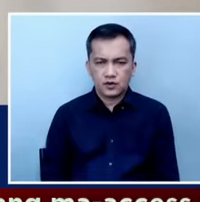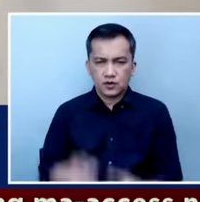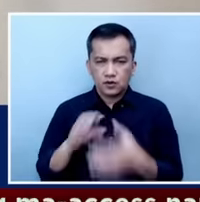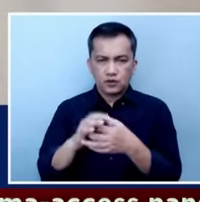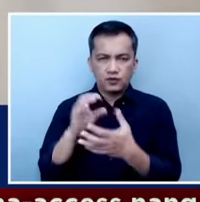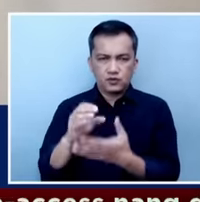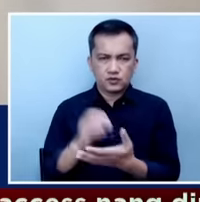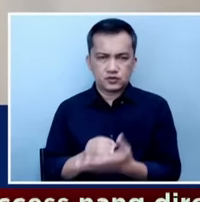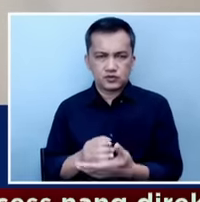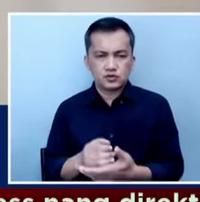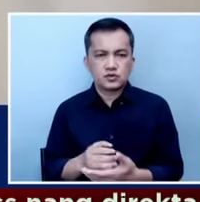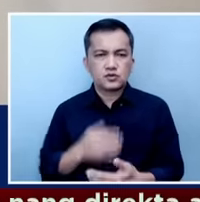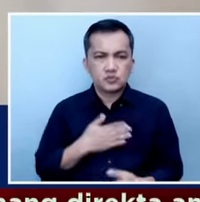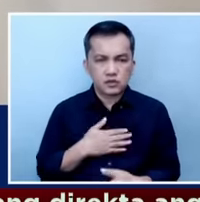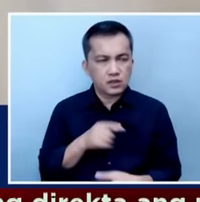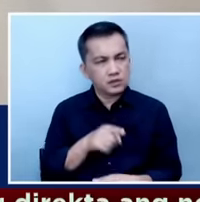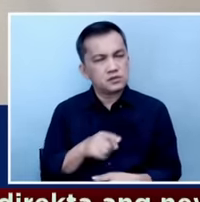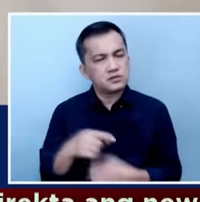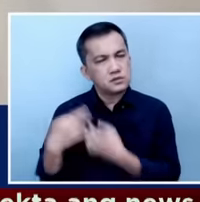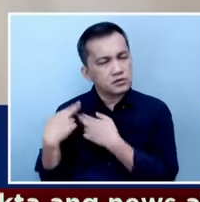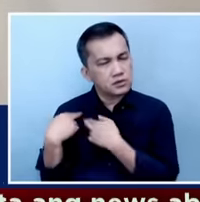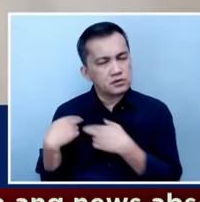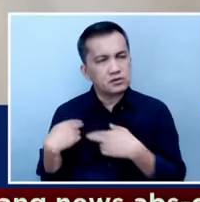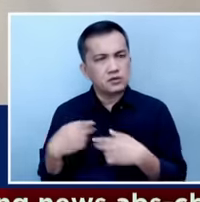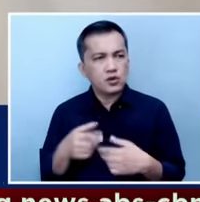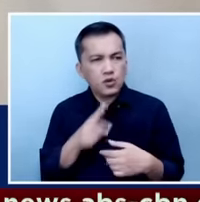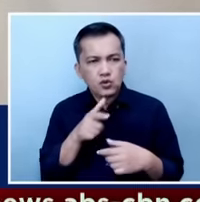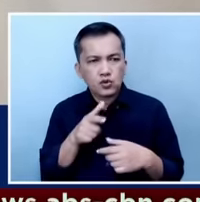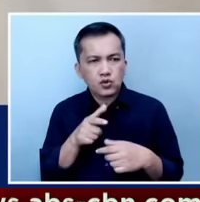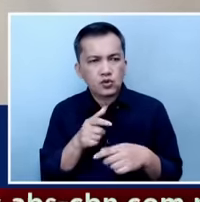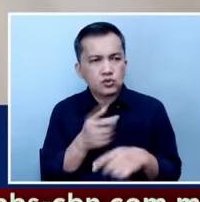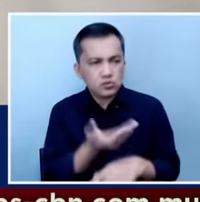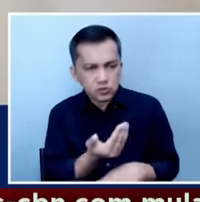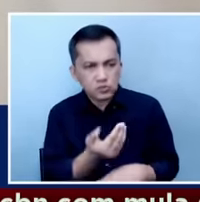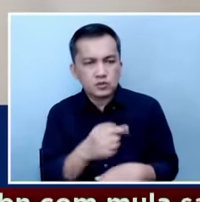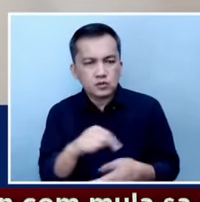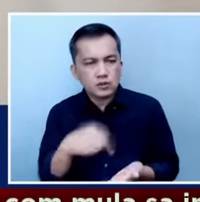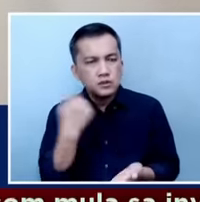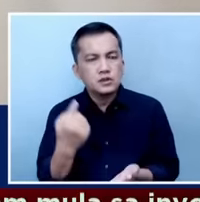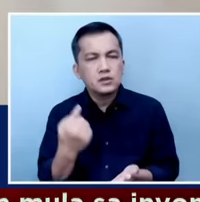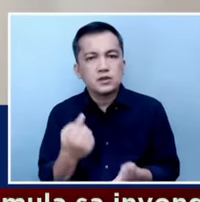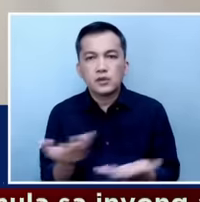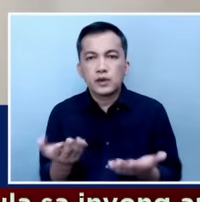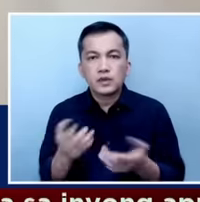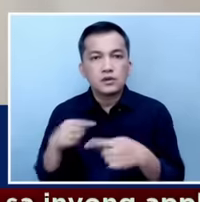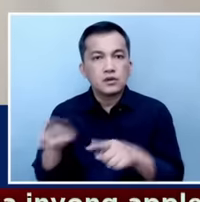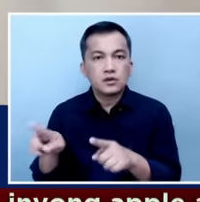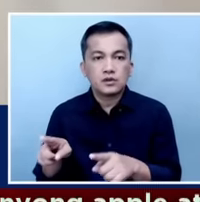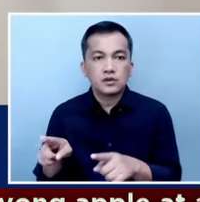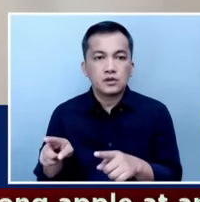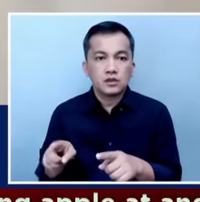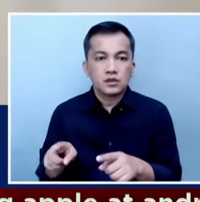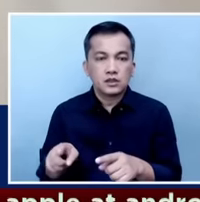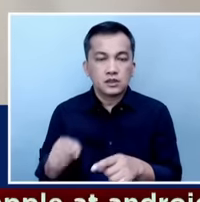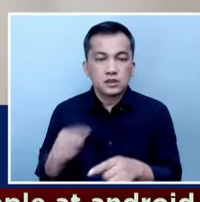ng accountability. But then again, sino po yung sisingilin namin? Where do we go? Kanino po kami